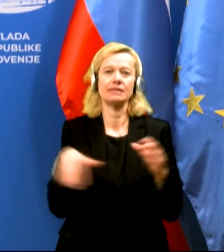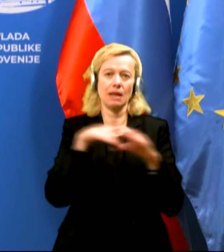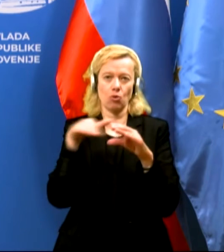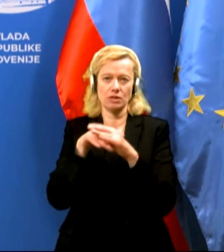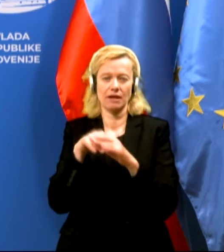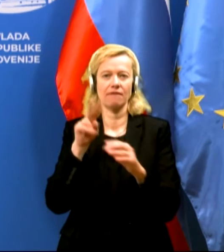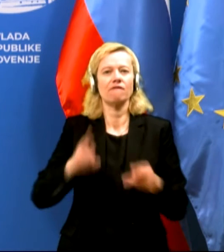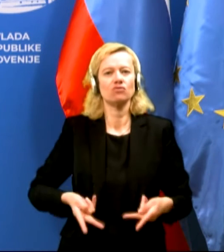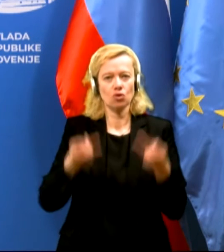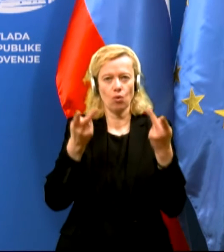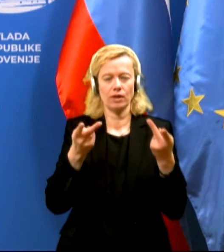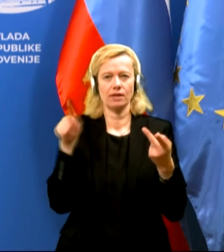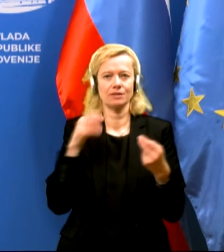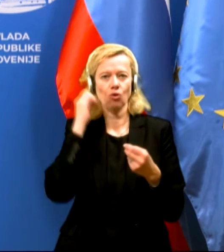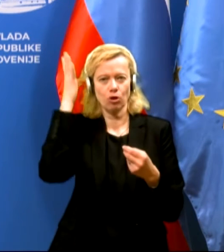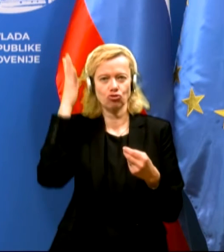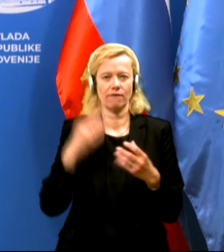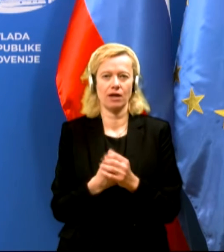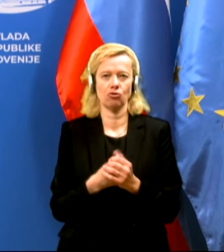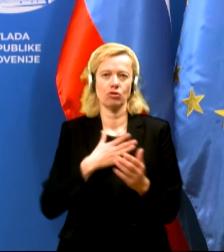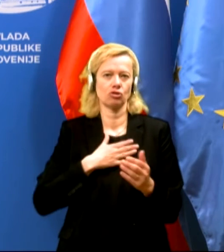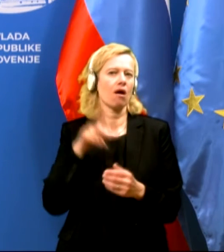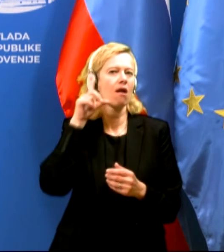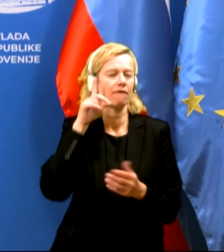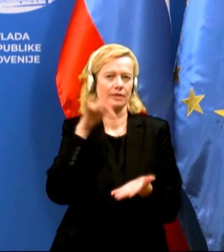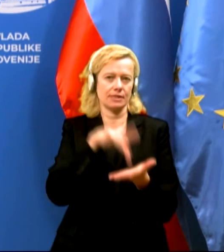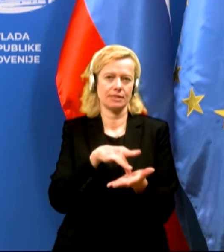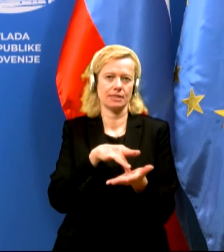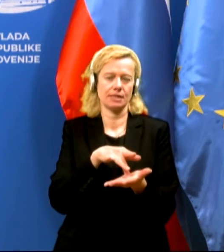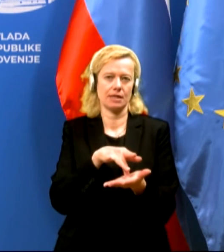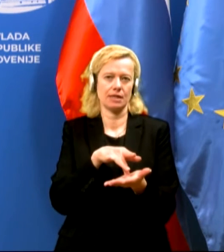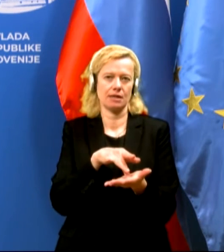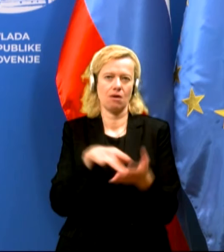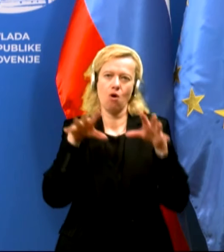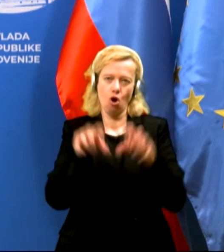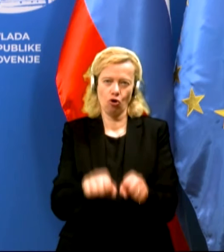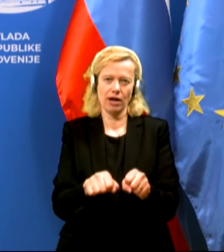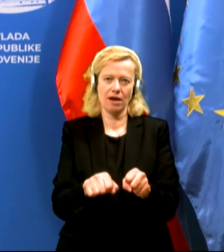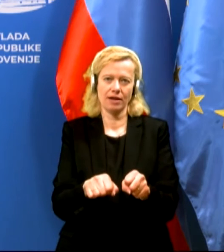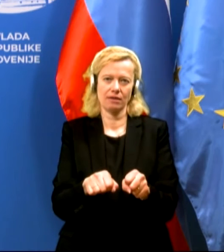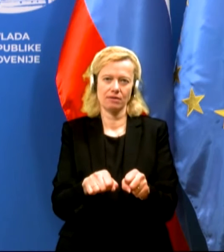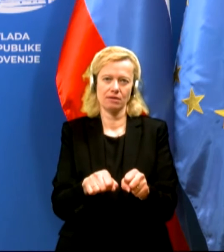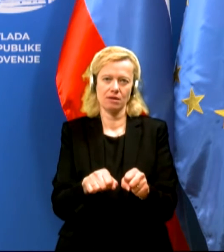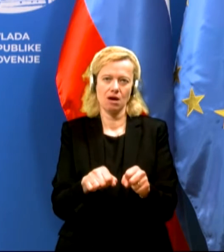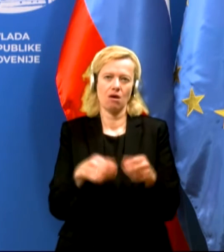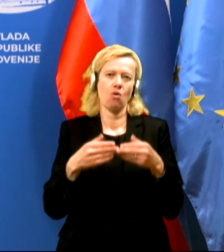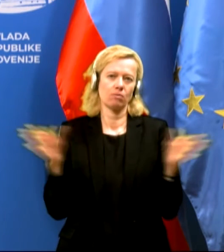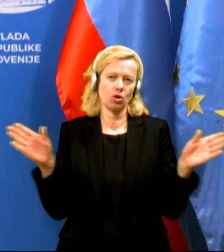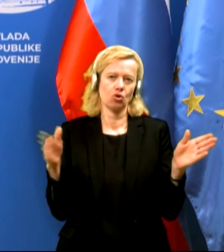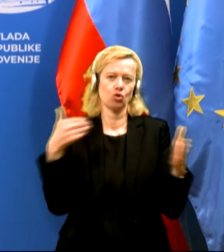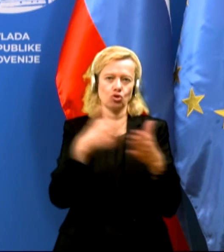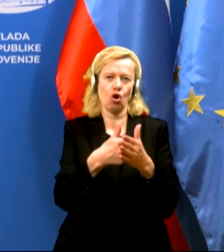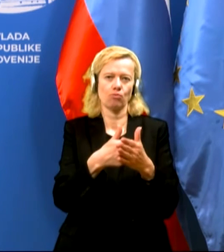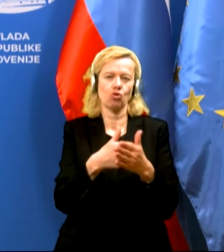zaposlenih v vzgoji in izobraževanju. Naš glavni cilj je ohranjati odprto, dostopno